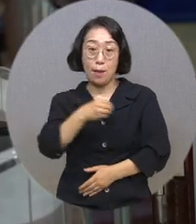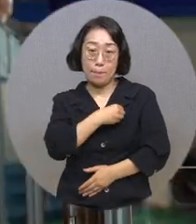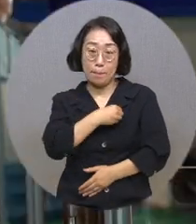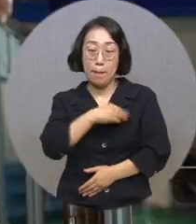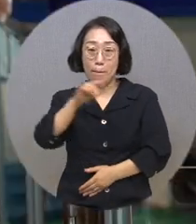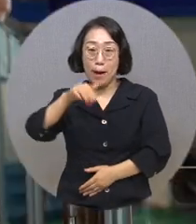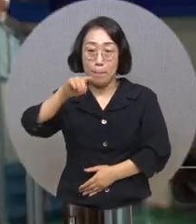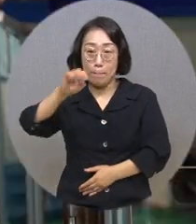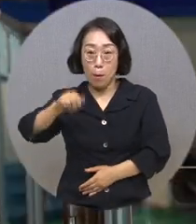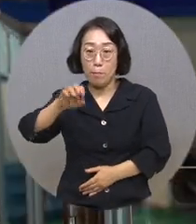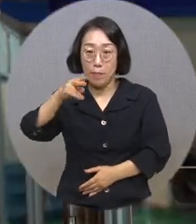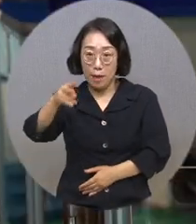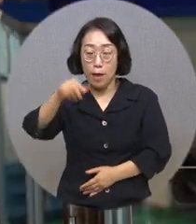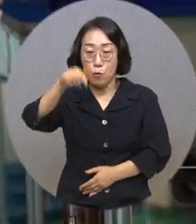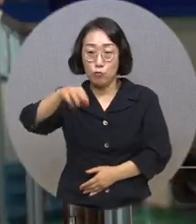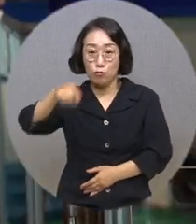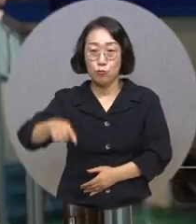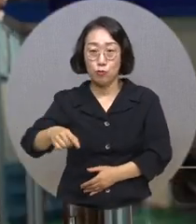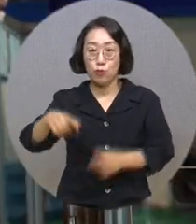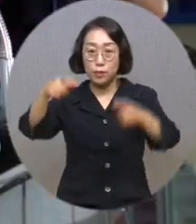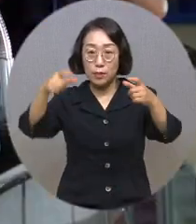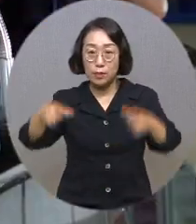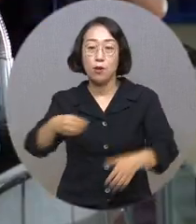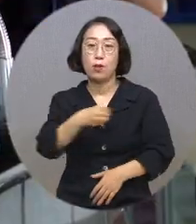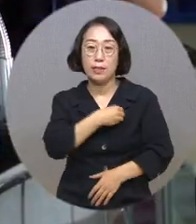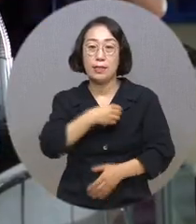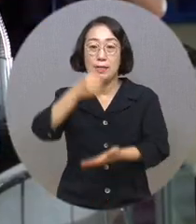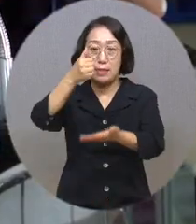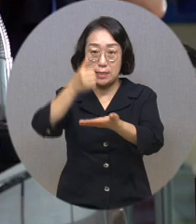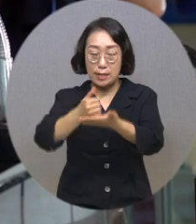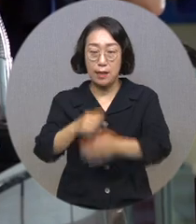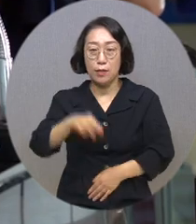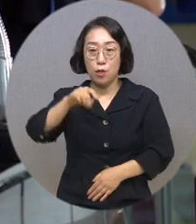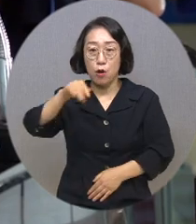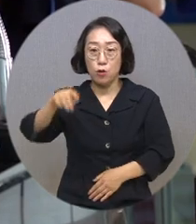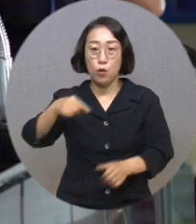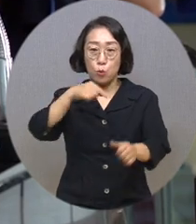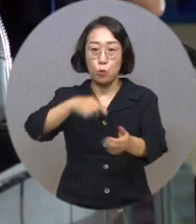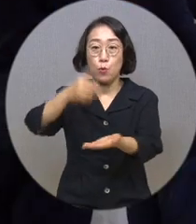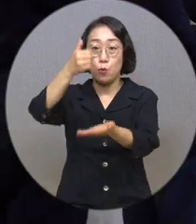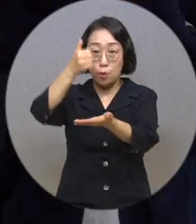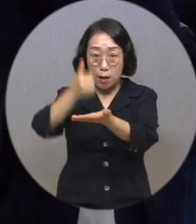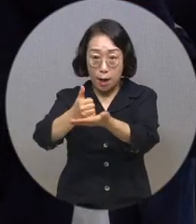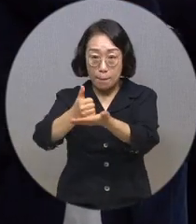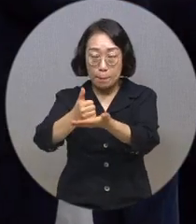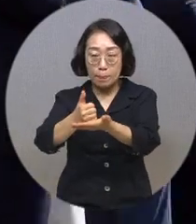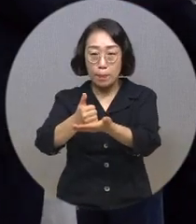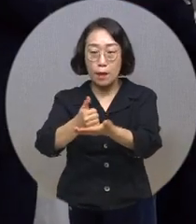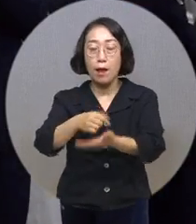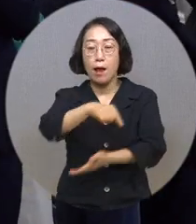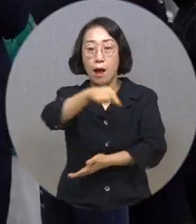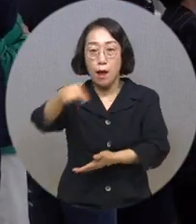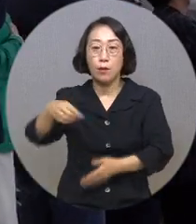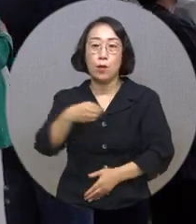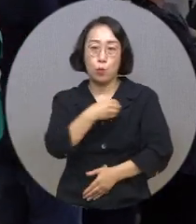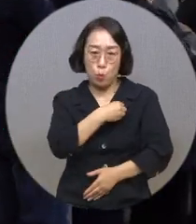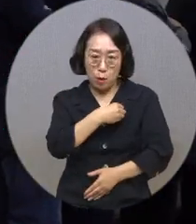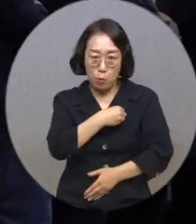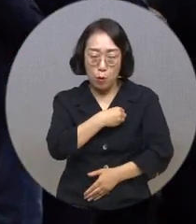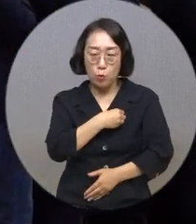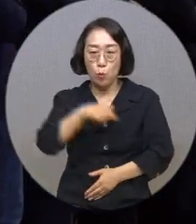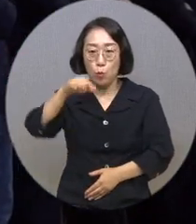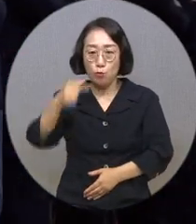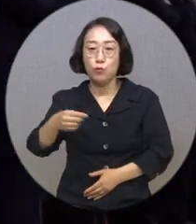국회의원, 국주영은 전북도의회 의장, 서거석 전북도 교육감을 비롯해 전북도의원,